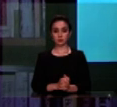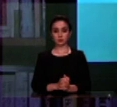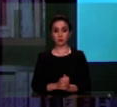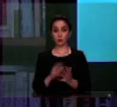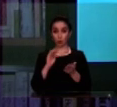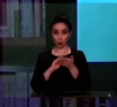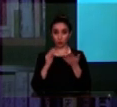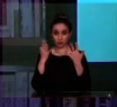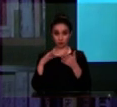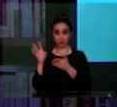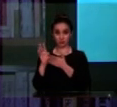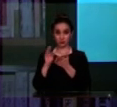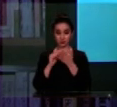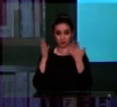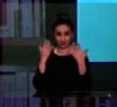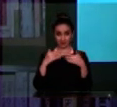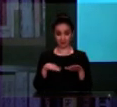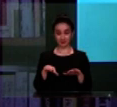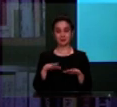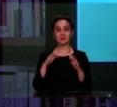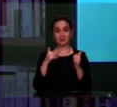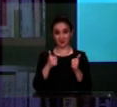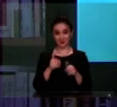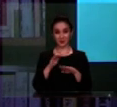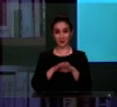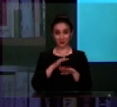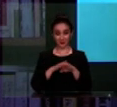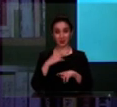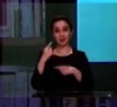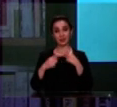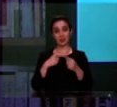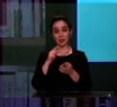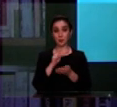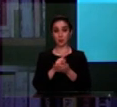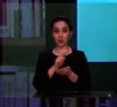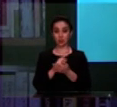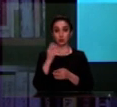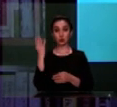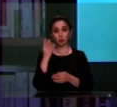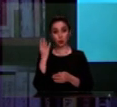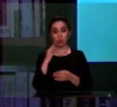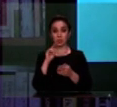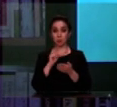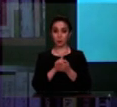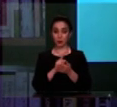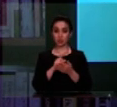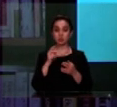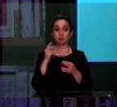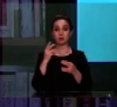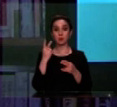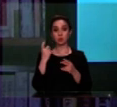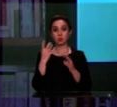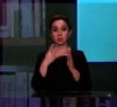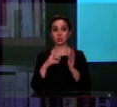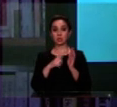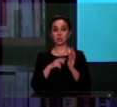Yozib bo'ldingiz degan umiddaman. Keyingi mashq. 4-mashq, 147-bet.